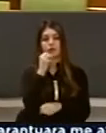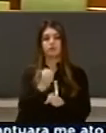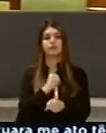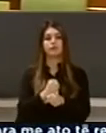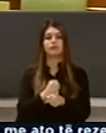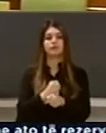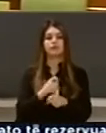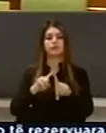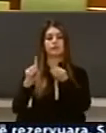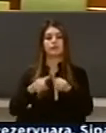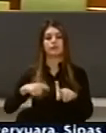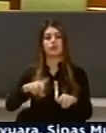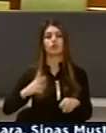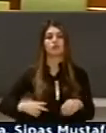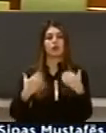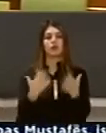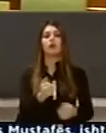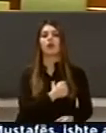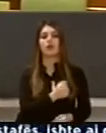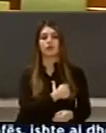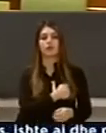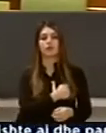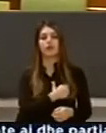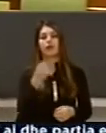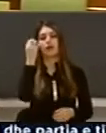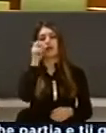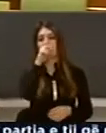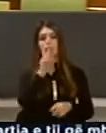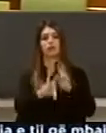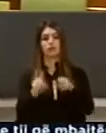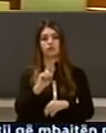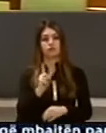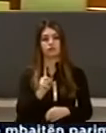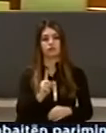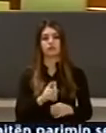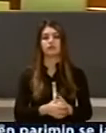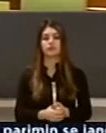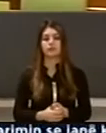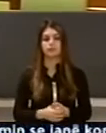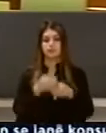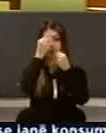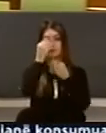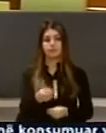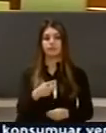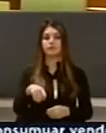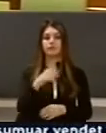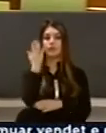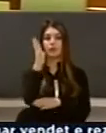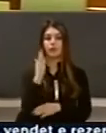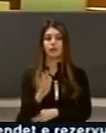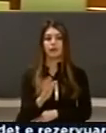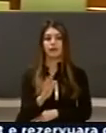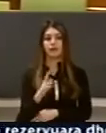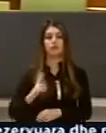kriminale që po ofrojnë qytetarëve premtime të rreme për gjoja njohje të azilit. Të nderuar kolegë deputet, qytetarë të Republikës